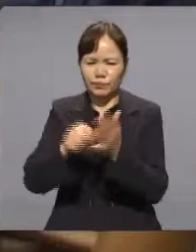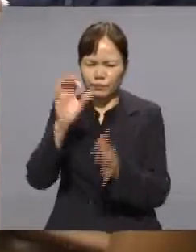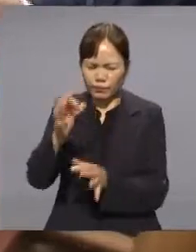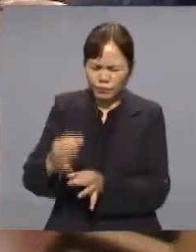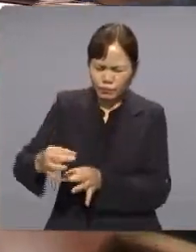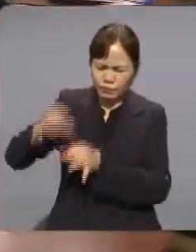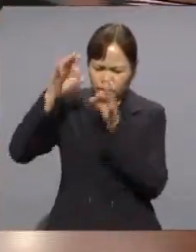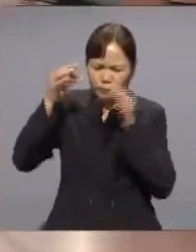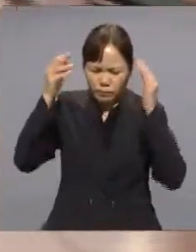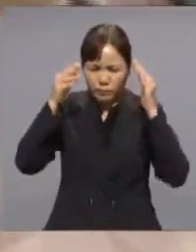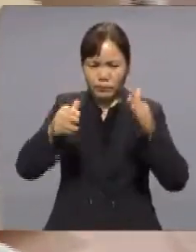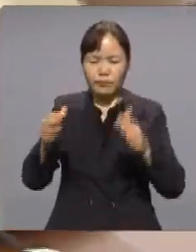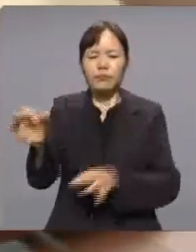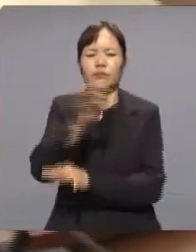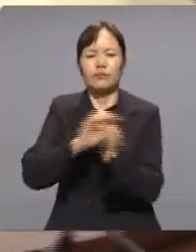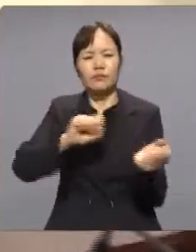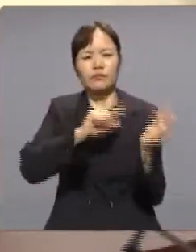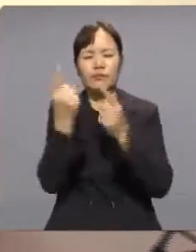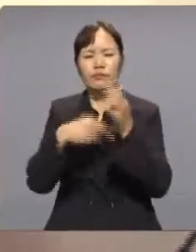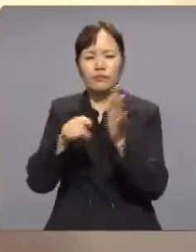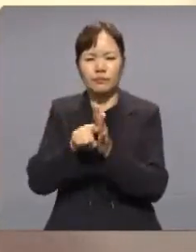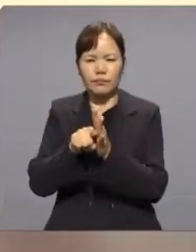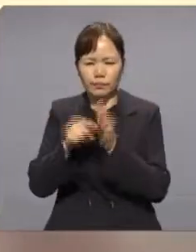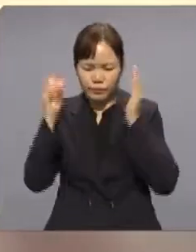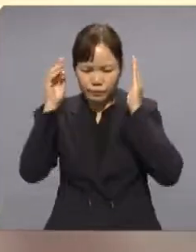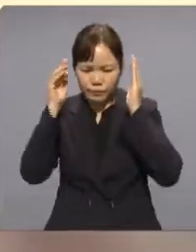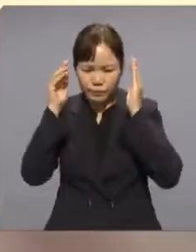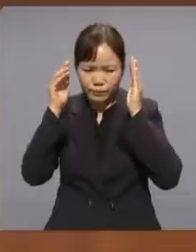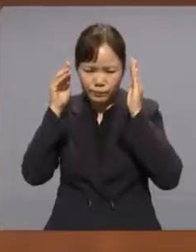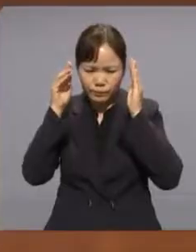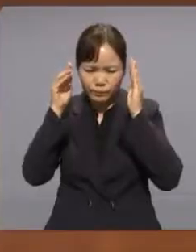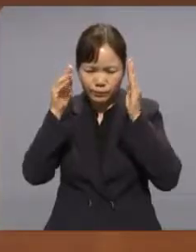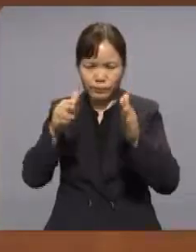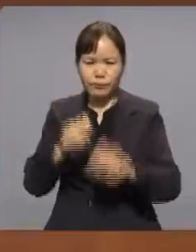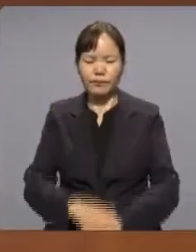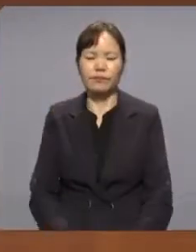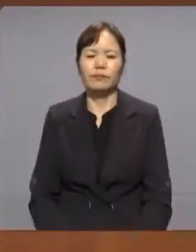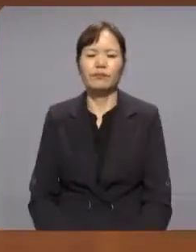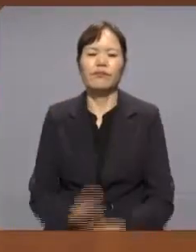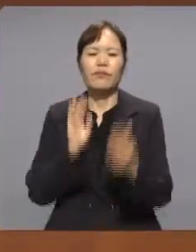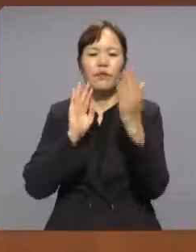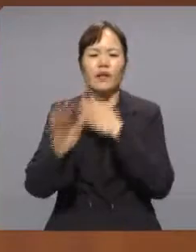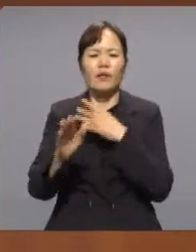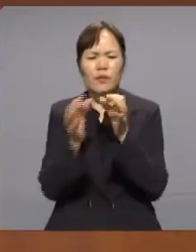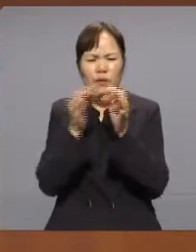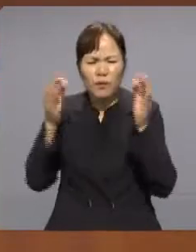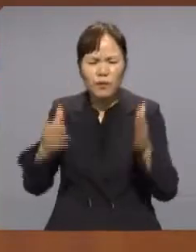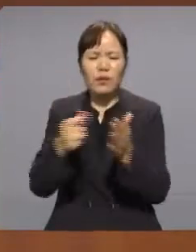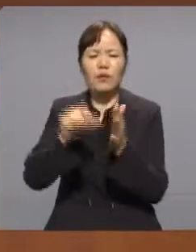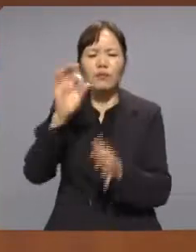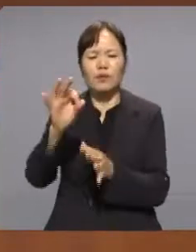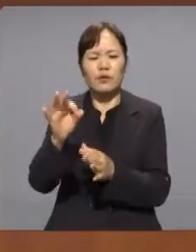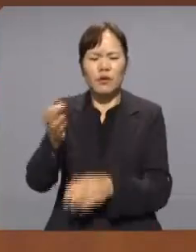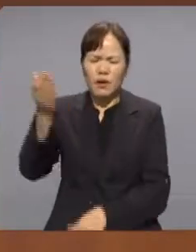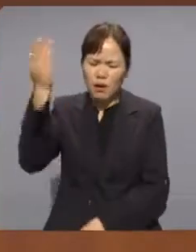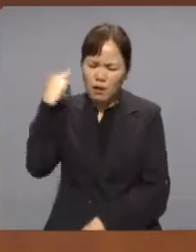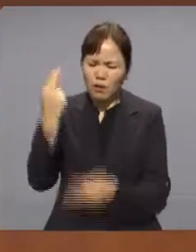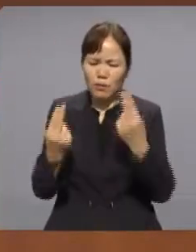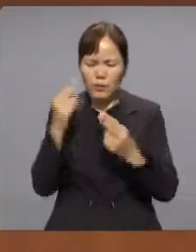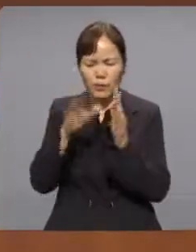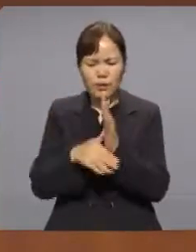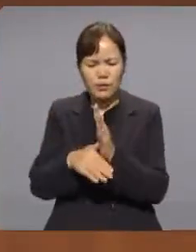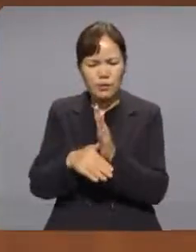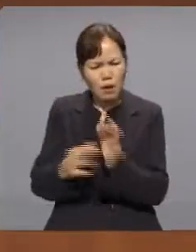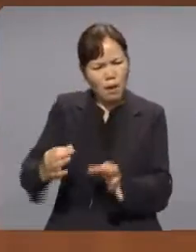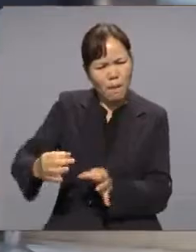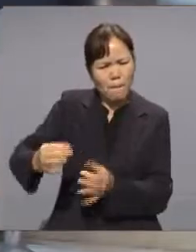초점을 맞추고 경기 회복에 역량을 쏟고 있습니다. 앞으로 상당 기간 물가는 과거보다 높은 수준을 지속할